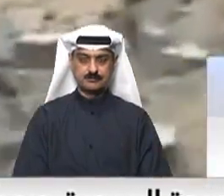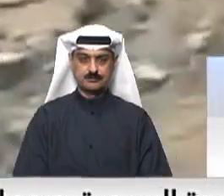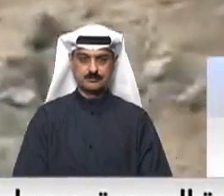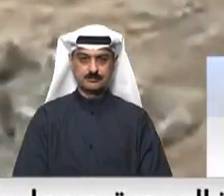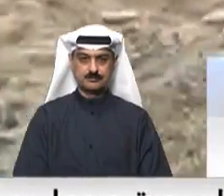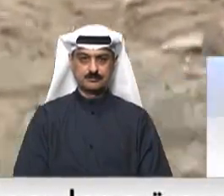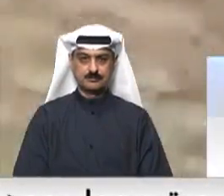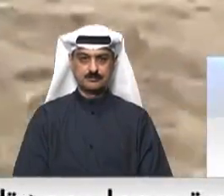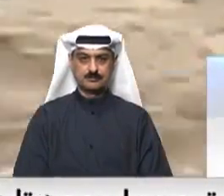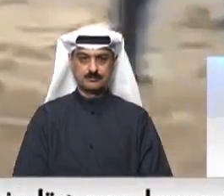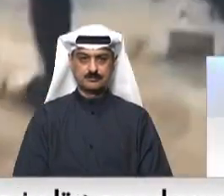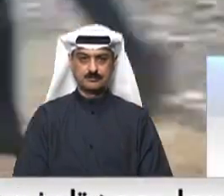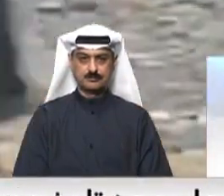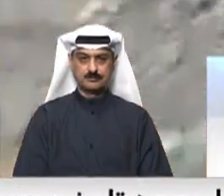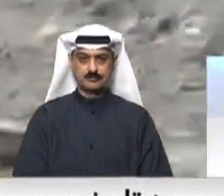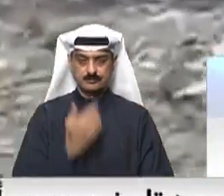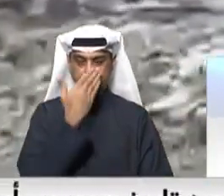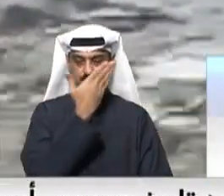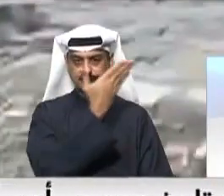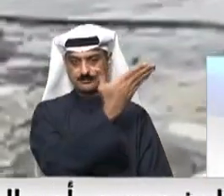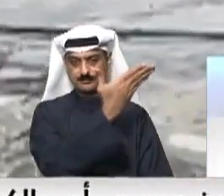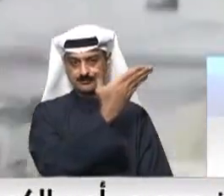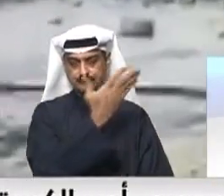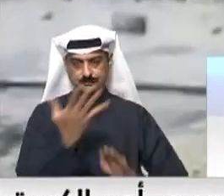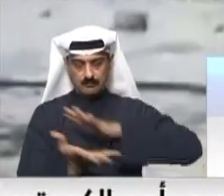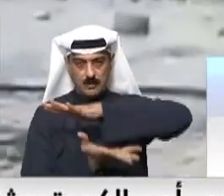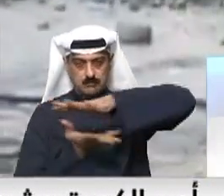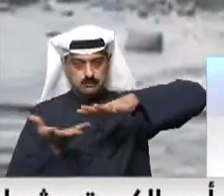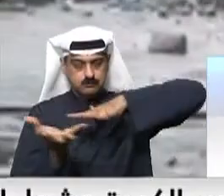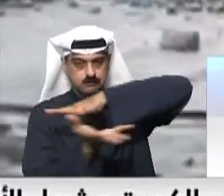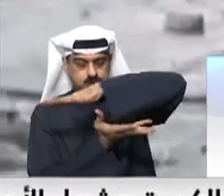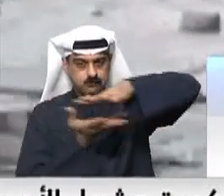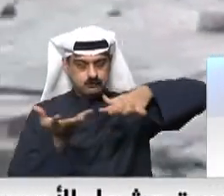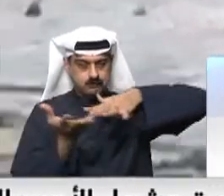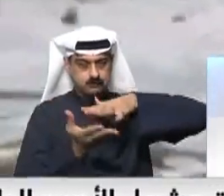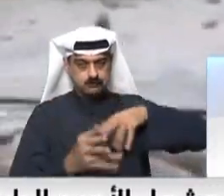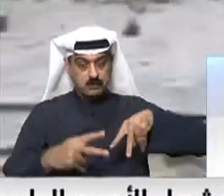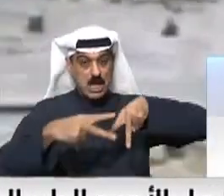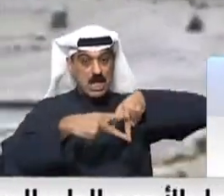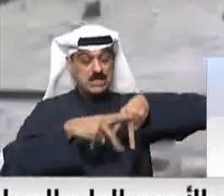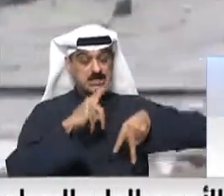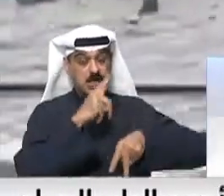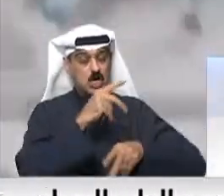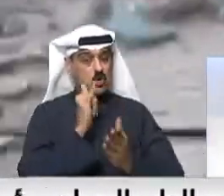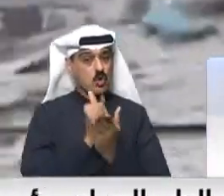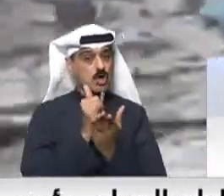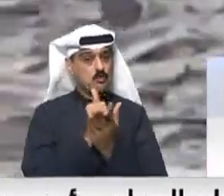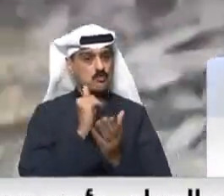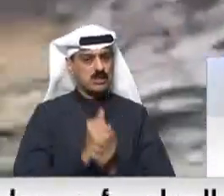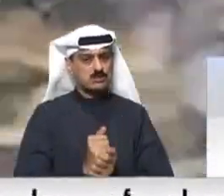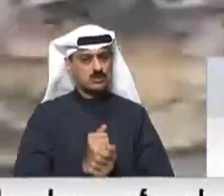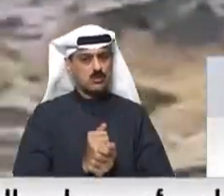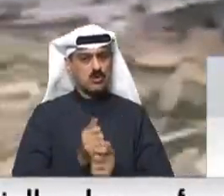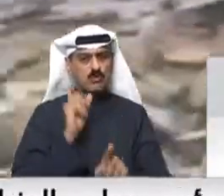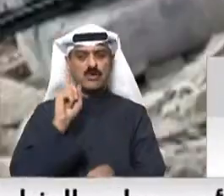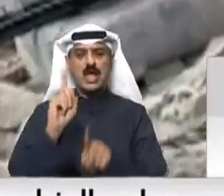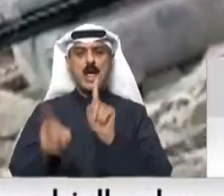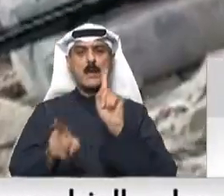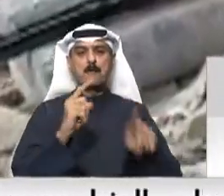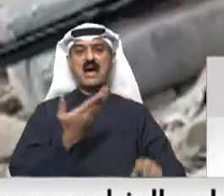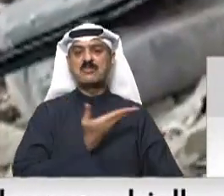غزه هذا الدمار الهائل الذي خلفه الاحتلال الاسرائيلي في مناطق مختلفه من